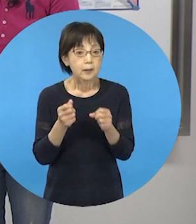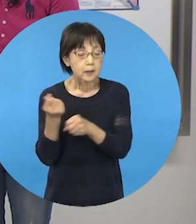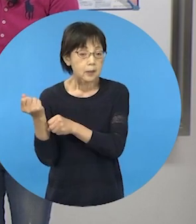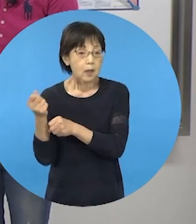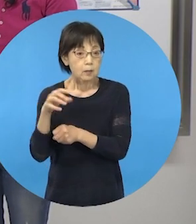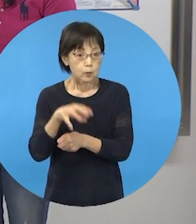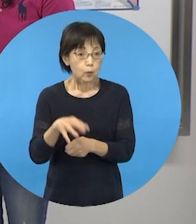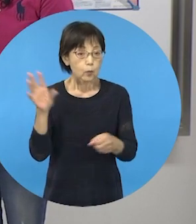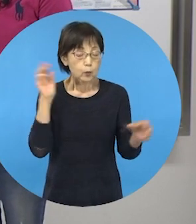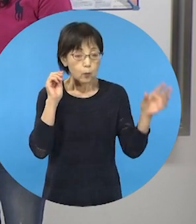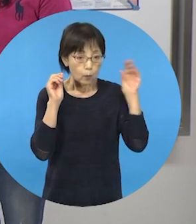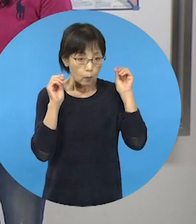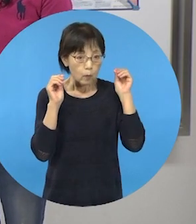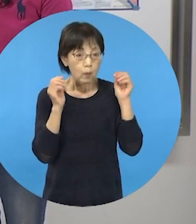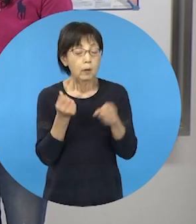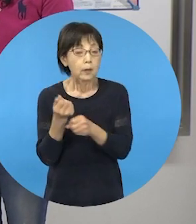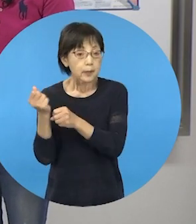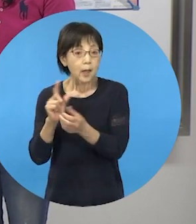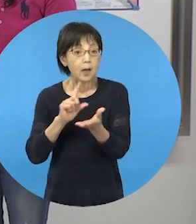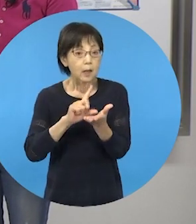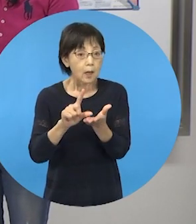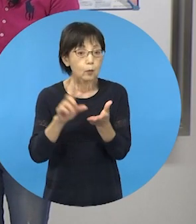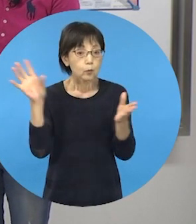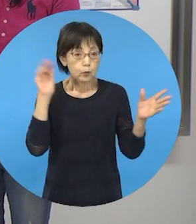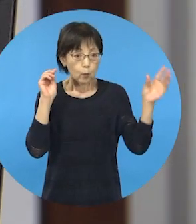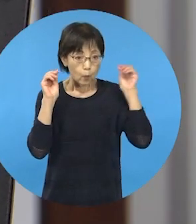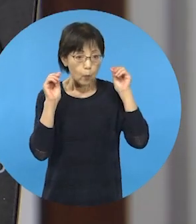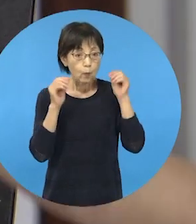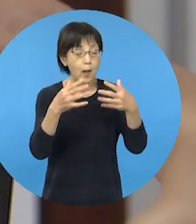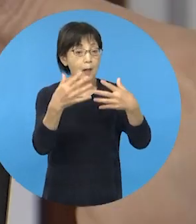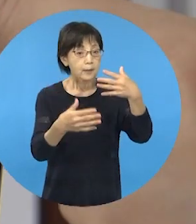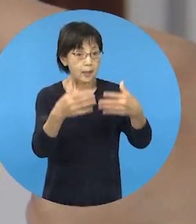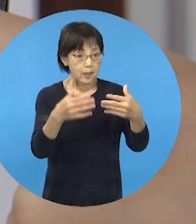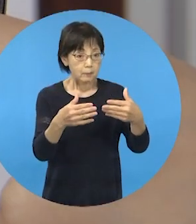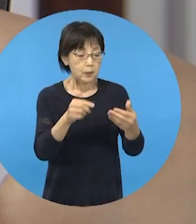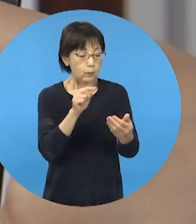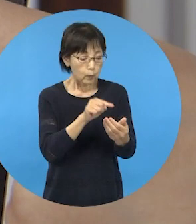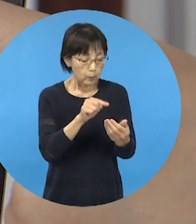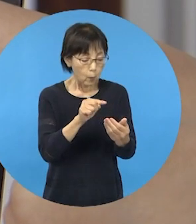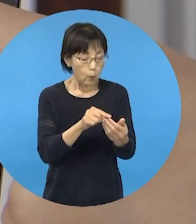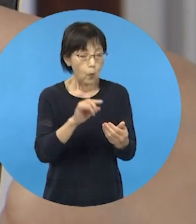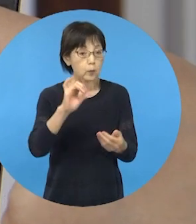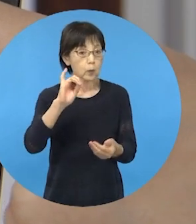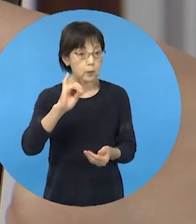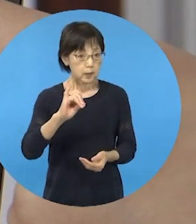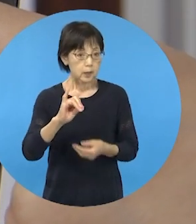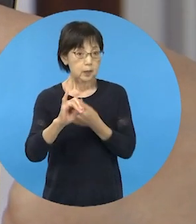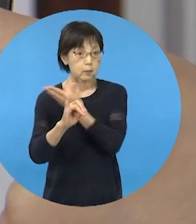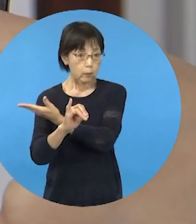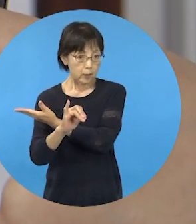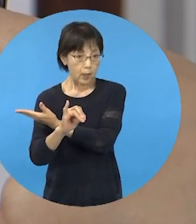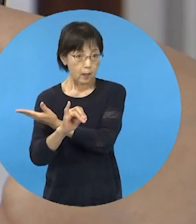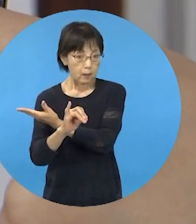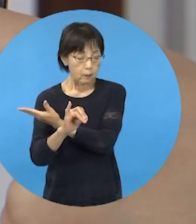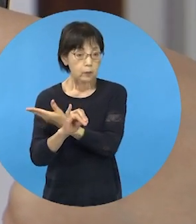避難勧告などの避難情報がテレビの D ボタンで確認することができ